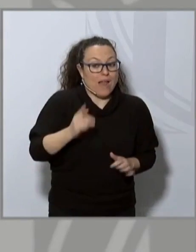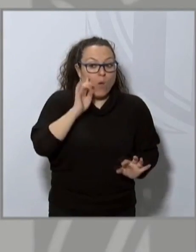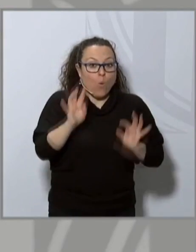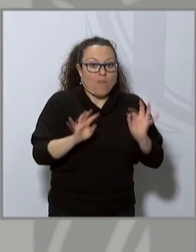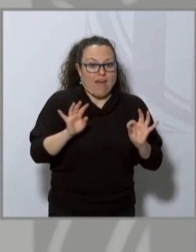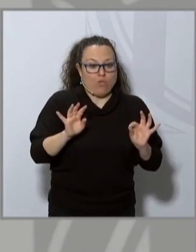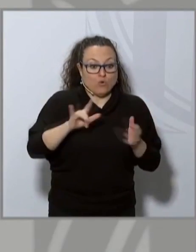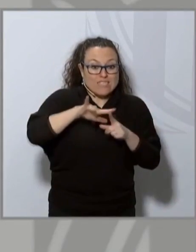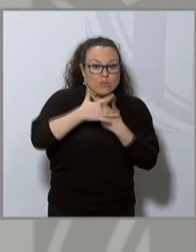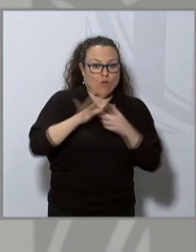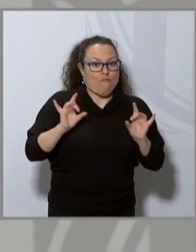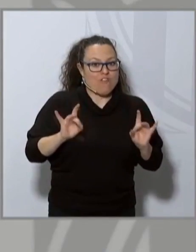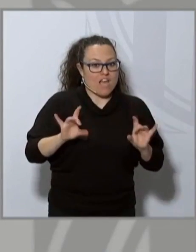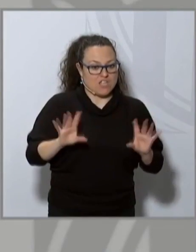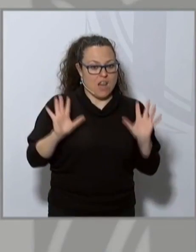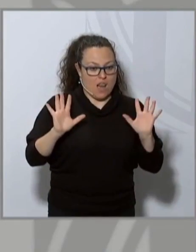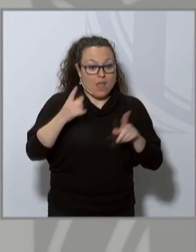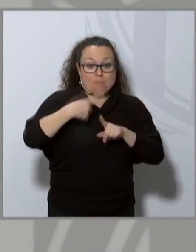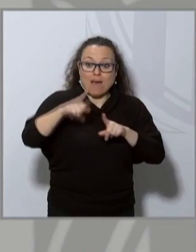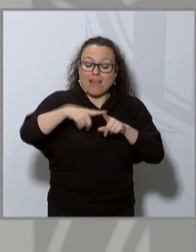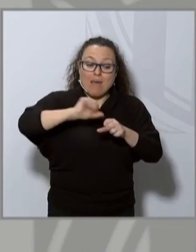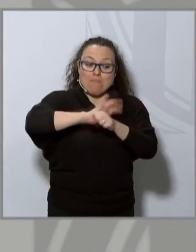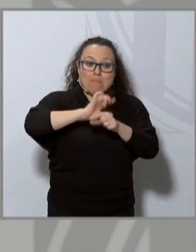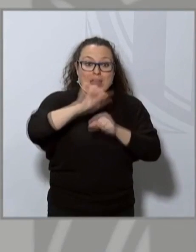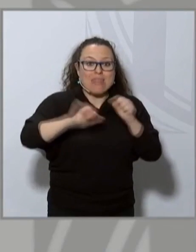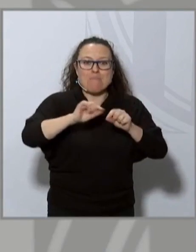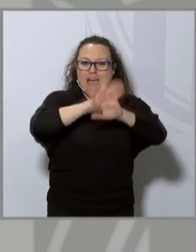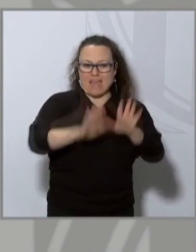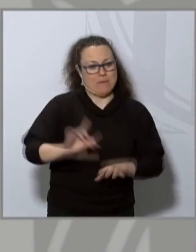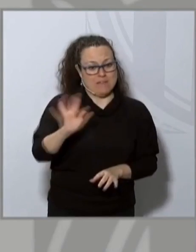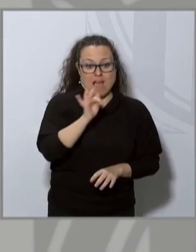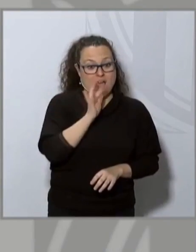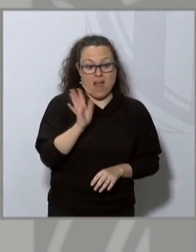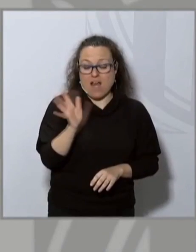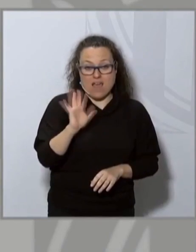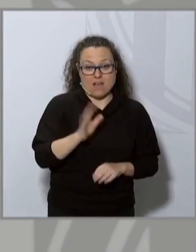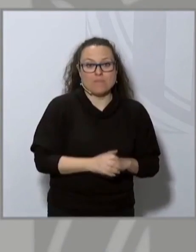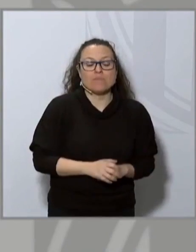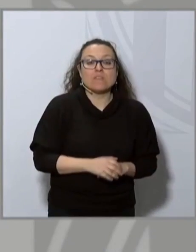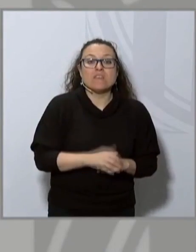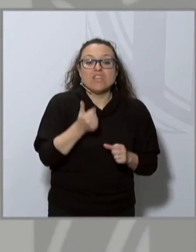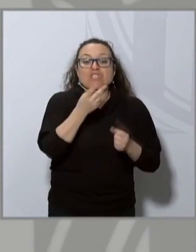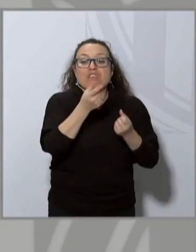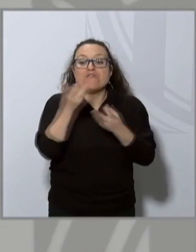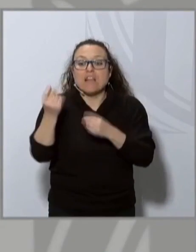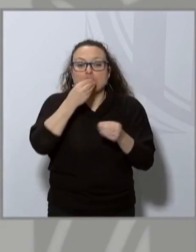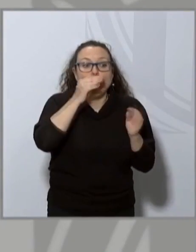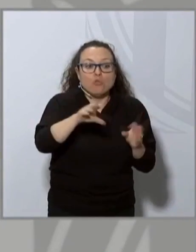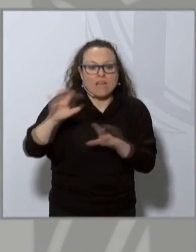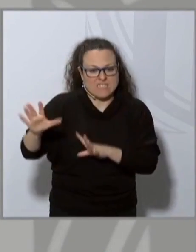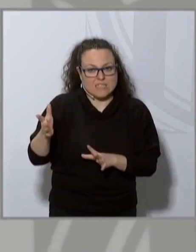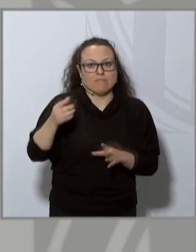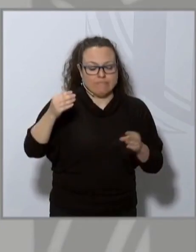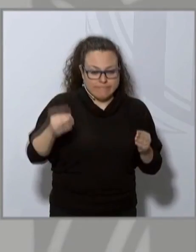de la situació en la que ens trobem, perquè la pandèmia no s'ha acabat, encara no s'ha acabat. Les xifres de contagis una